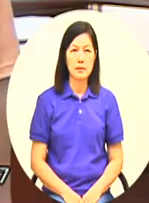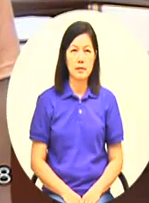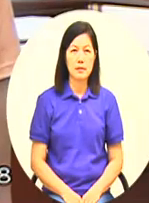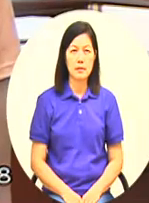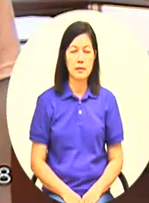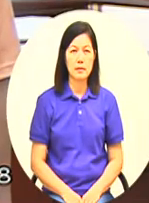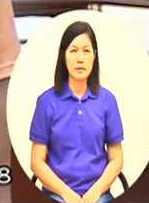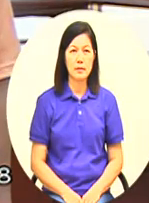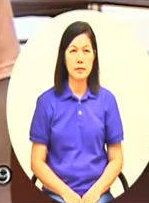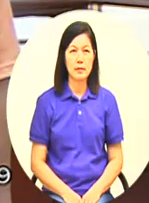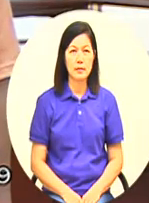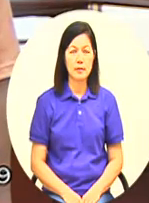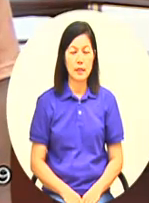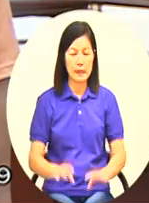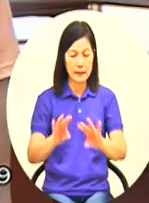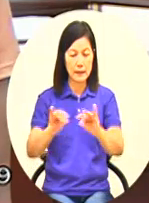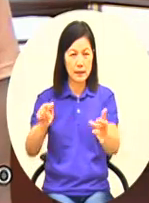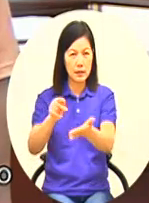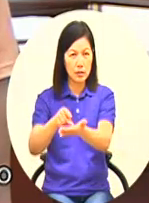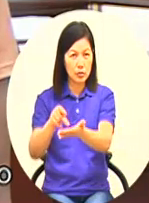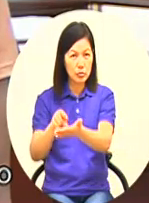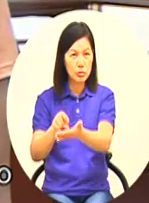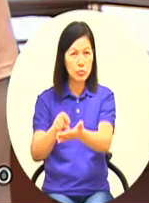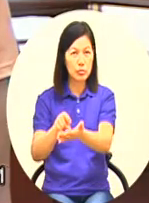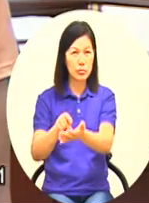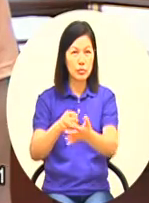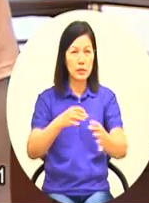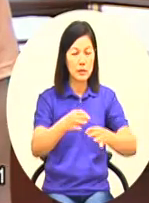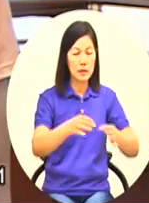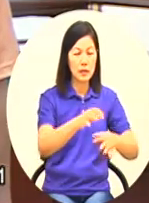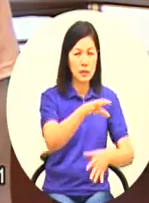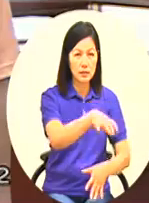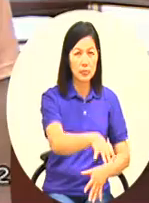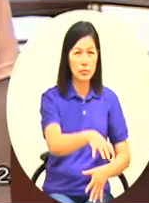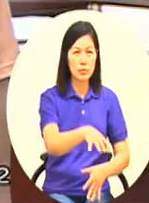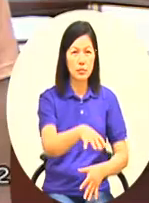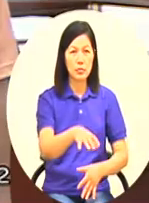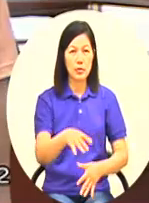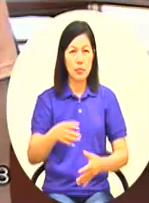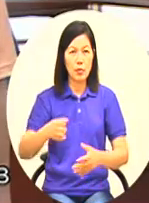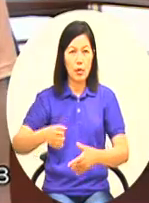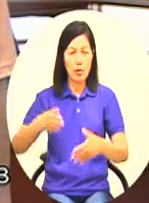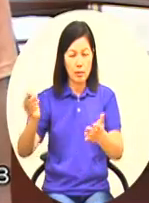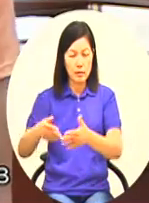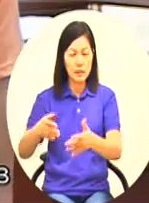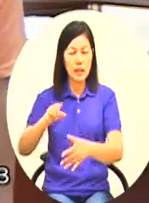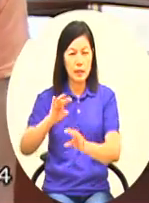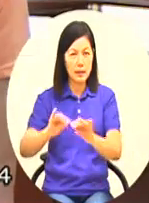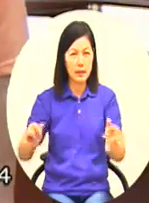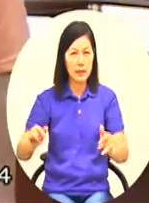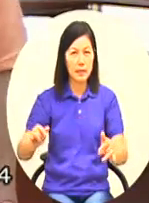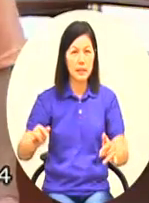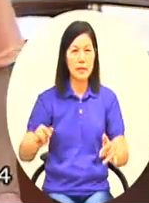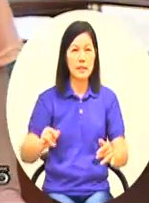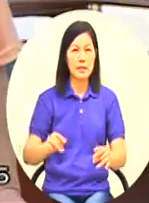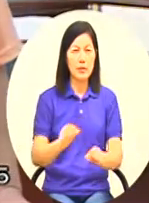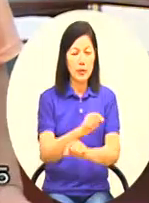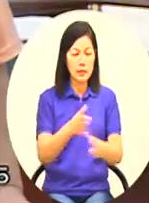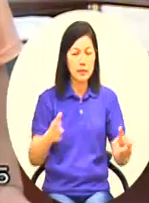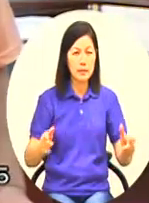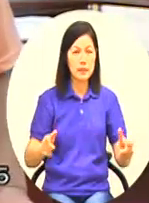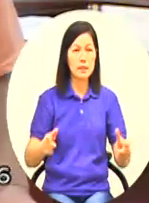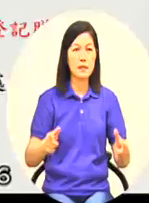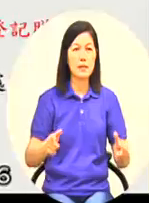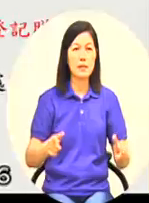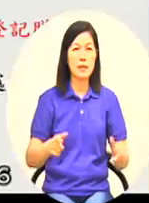承租用地又分别于商业区及建地，或处于多地啊多地木用地